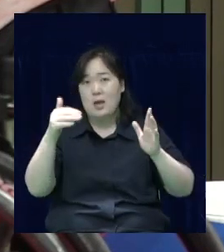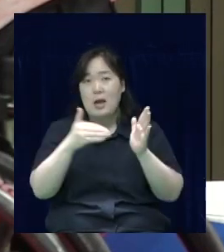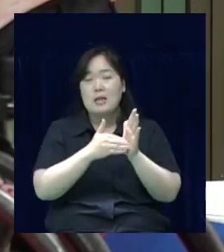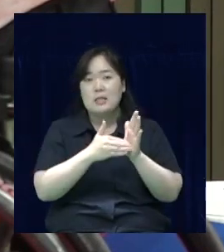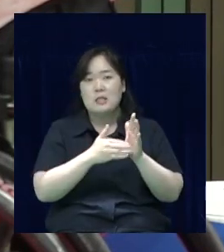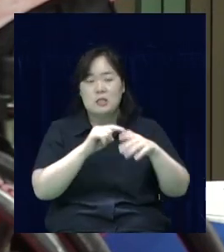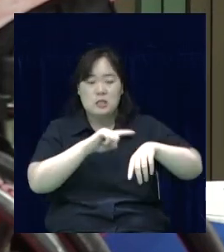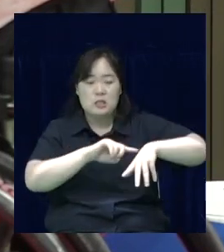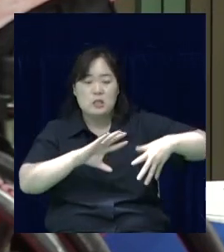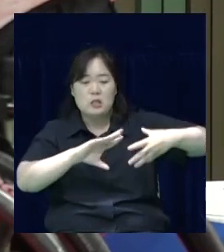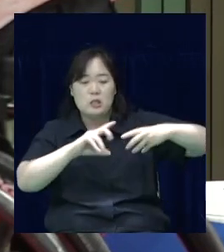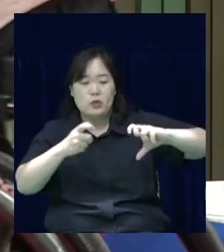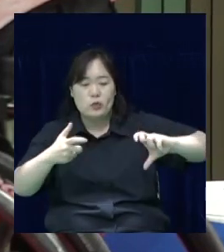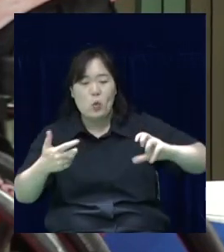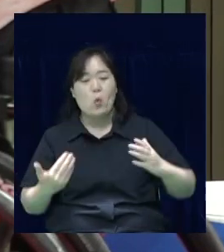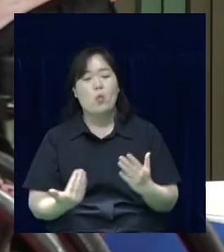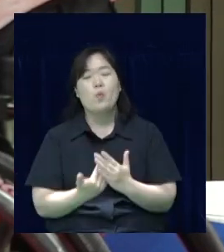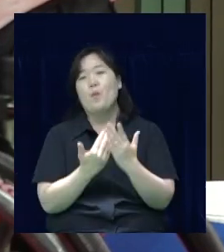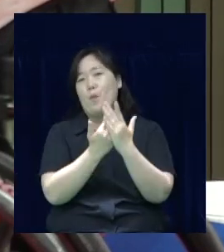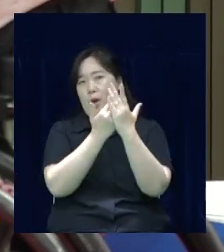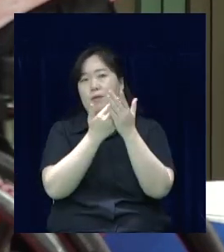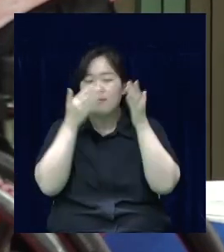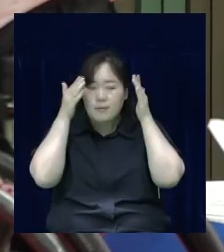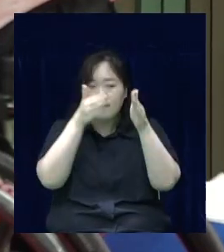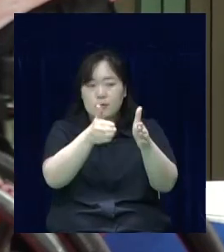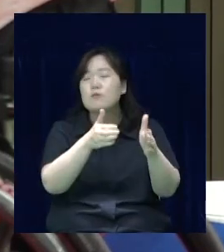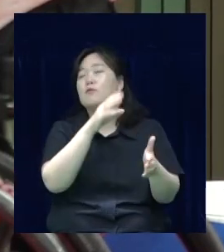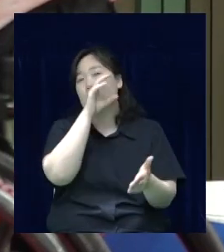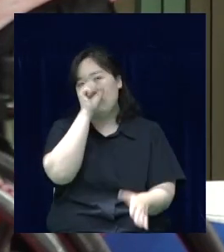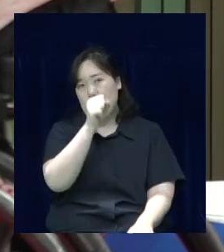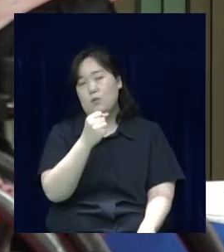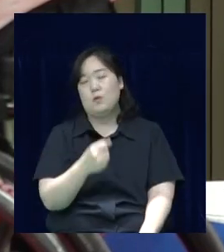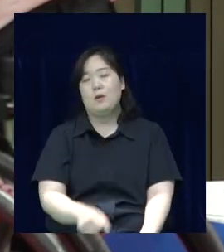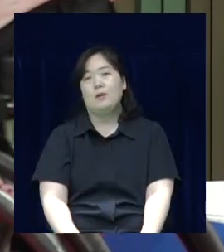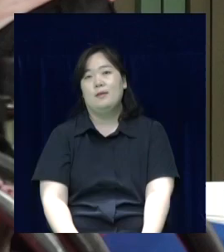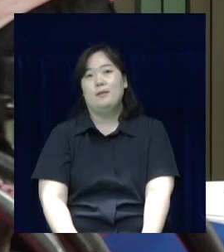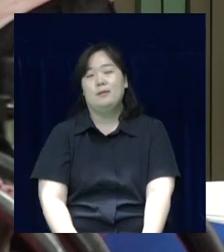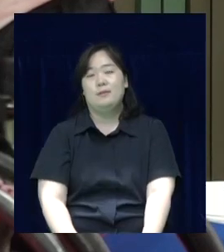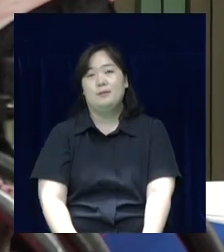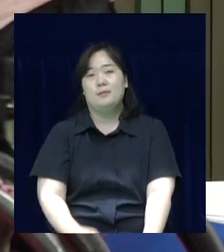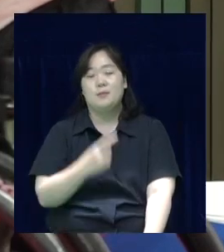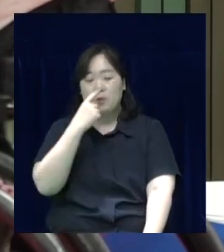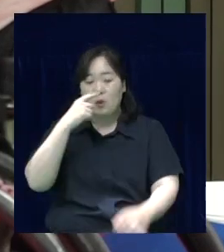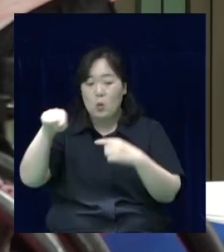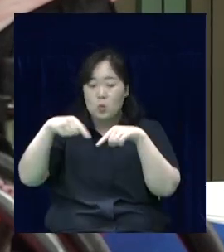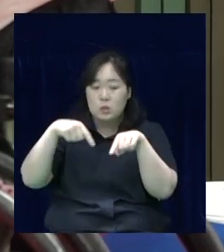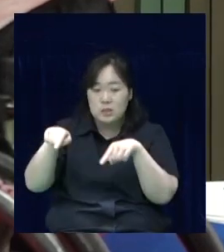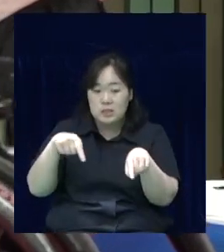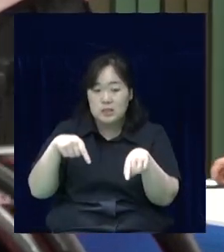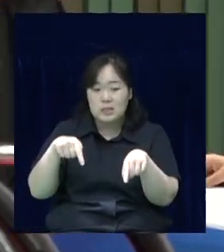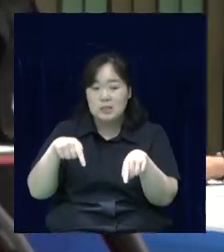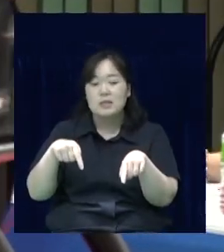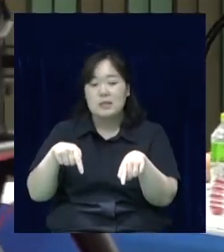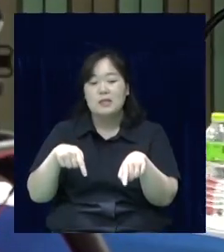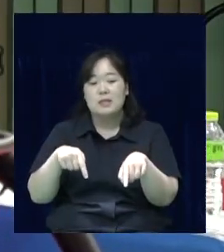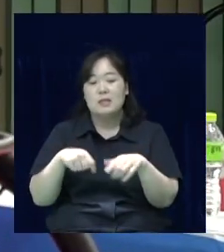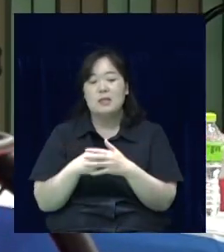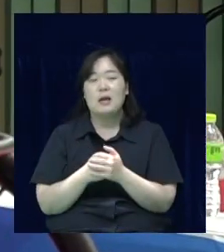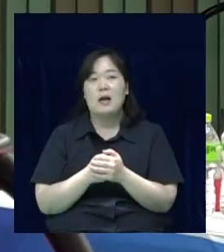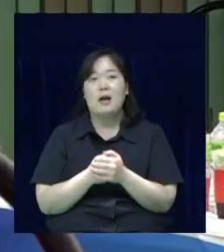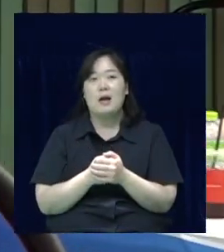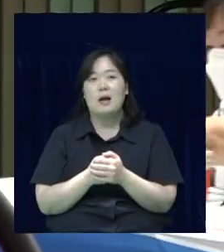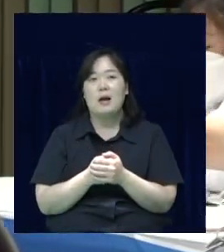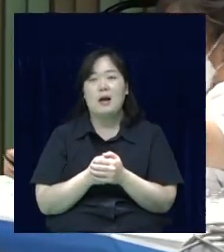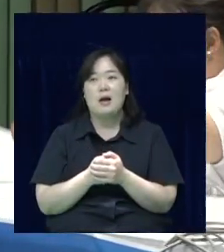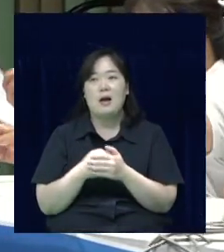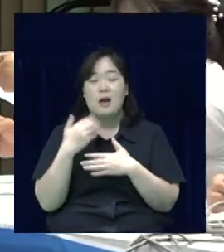그때까지는 계속 지속적으로 발달시키는 것이 굉장히 중요합니다. 네. 자, 지금 코치진께서 이동명 선수에게 또 예.